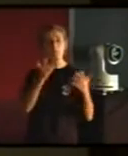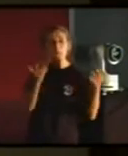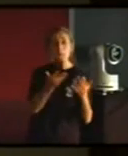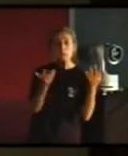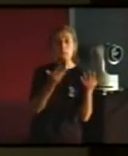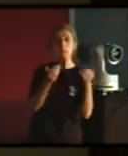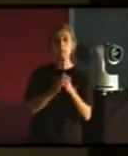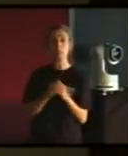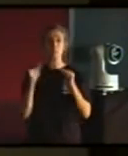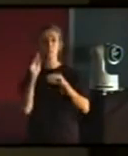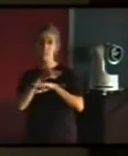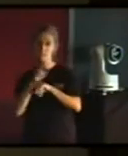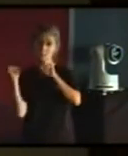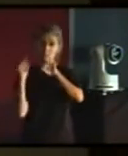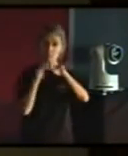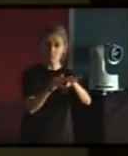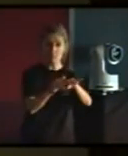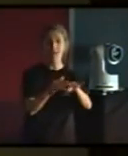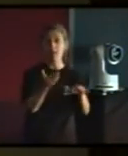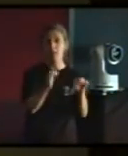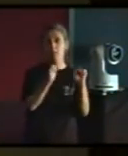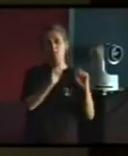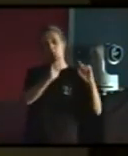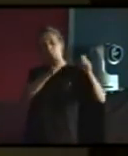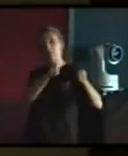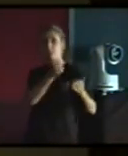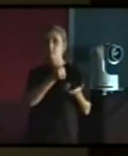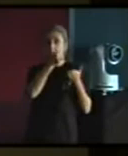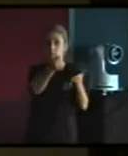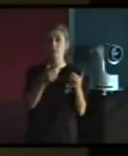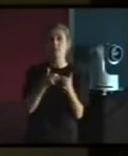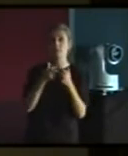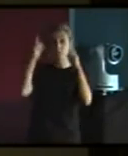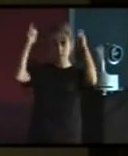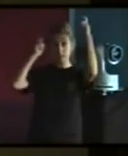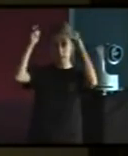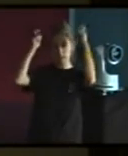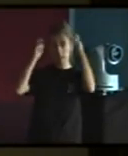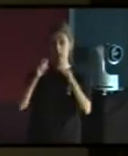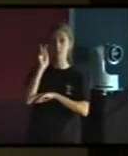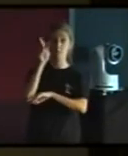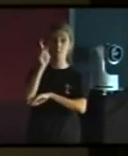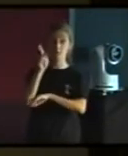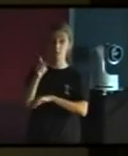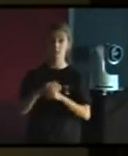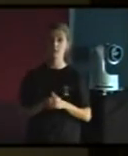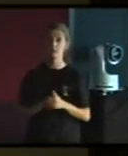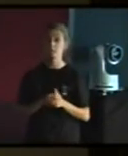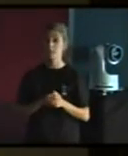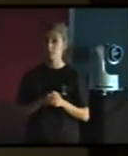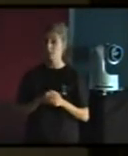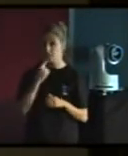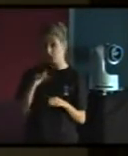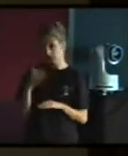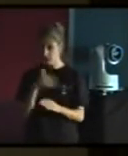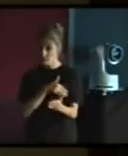a du succès, il a des chances de rentrer dans le patrimoine. Après tout, Disneyland à Paris recueille